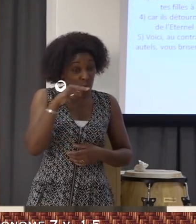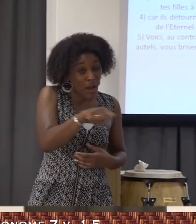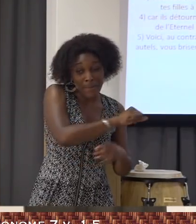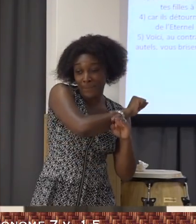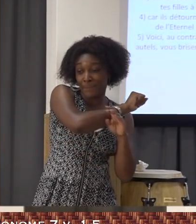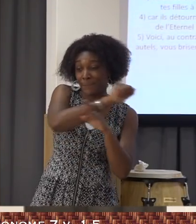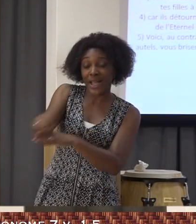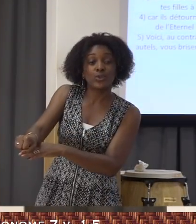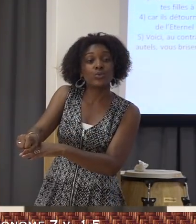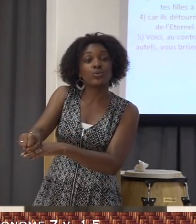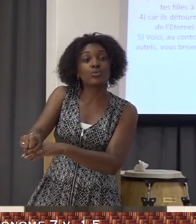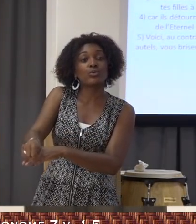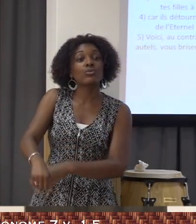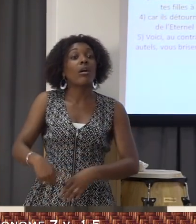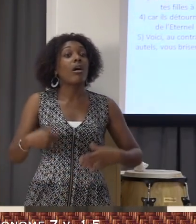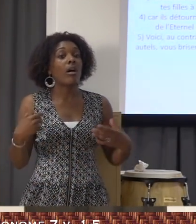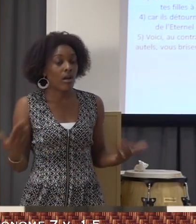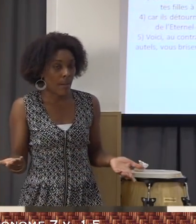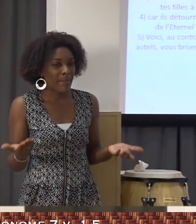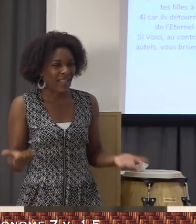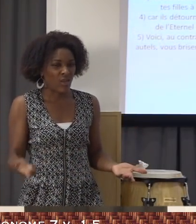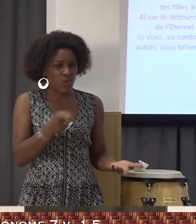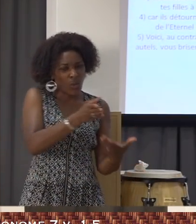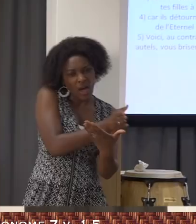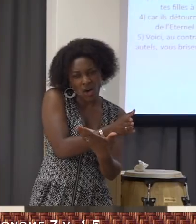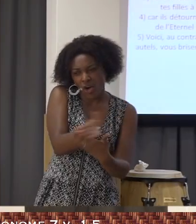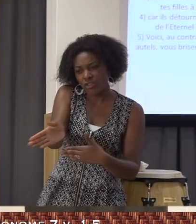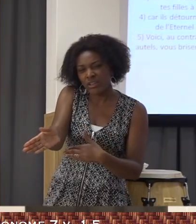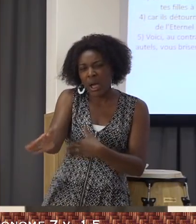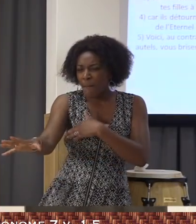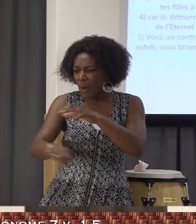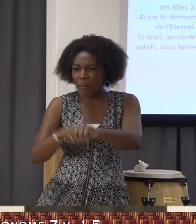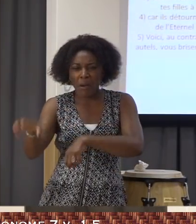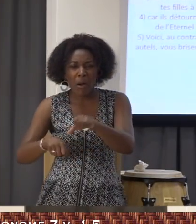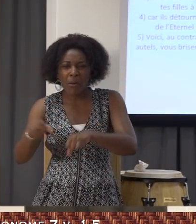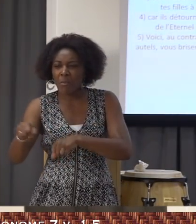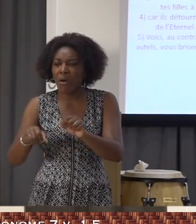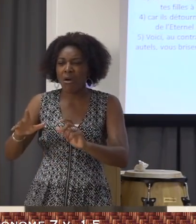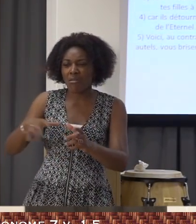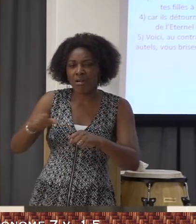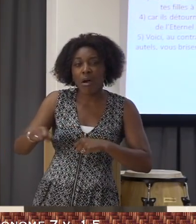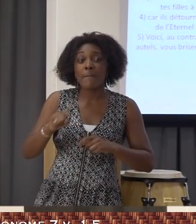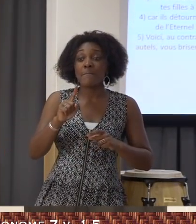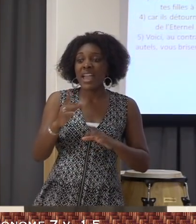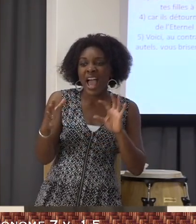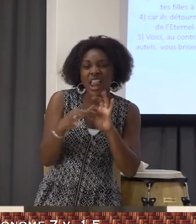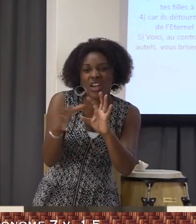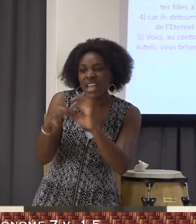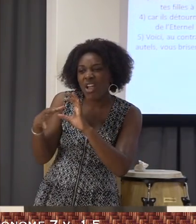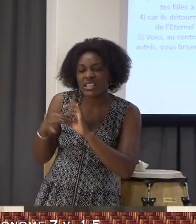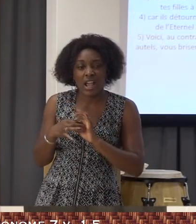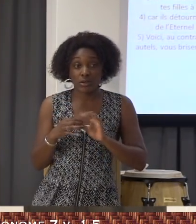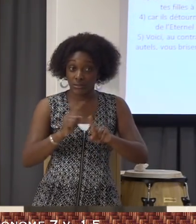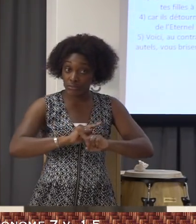battus, tu les dévoueras par interdit. Tu ne traiteras point d'alliance avec